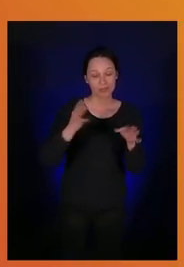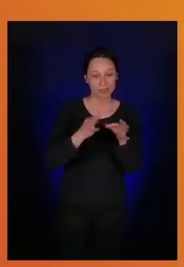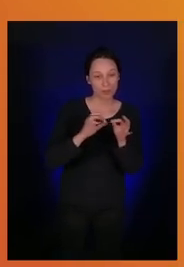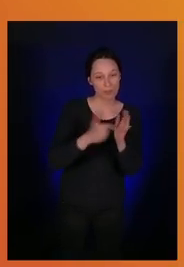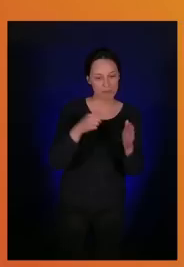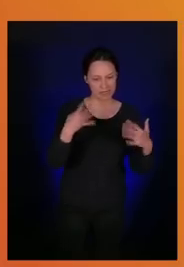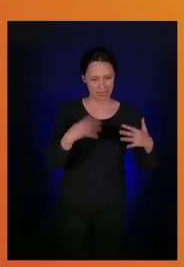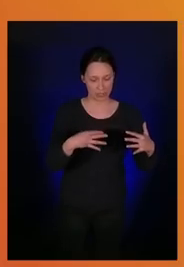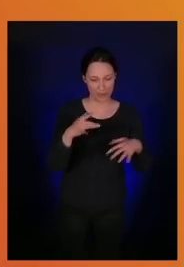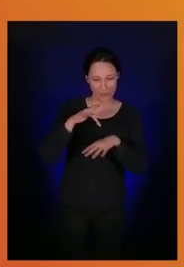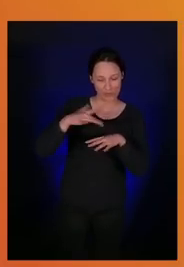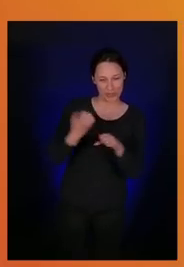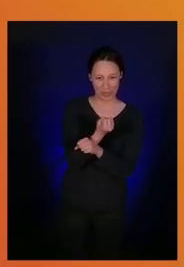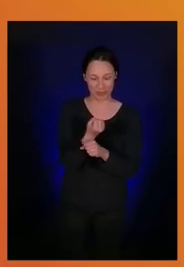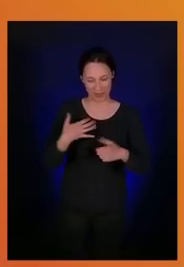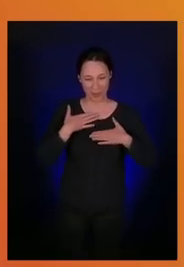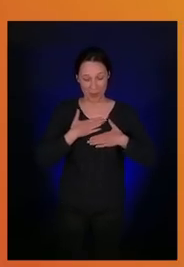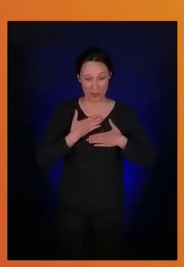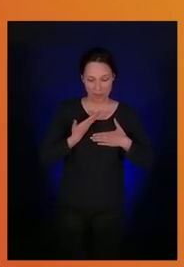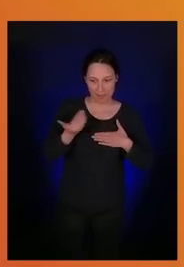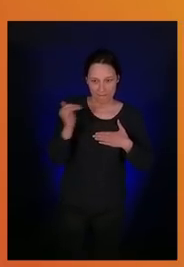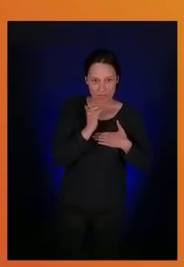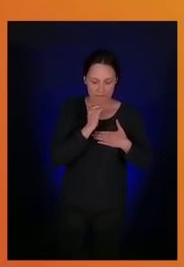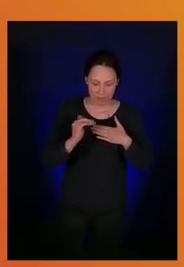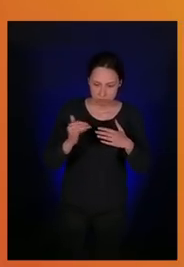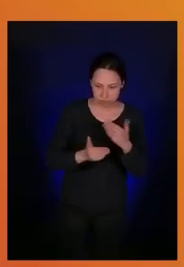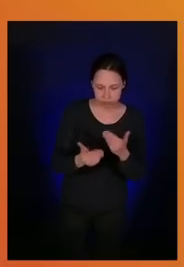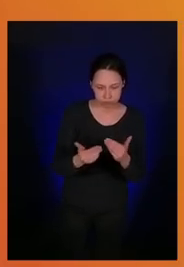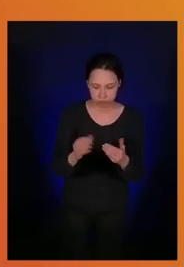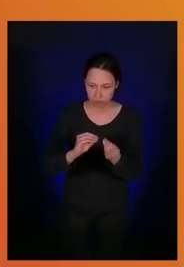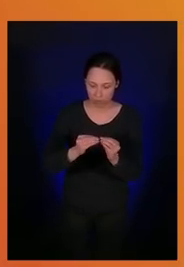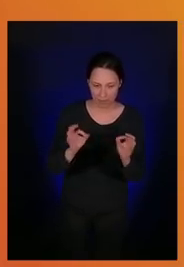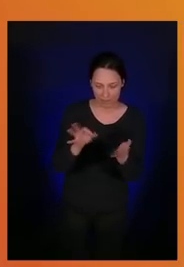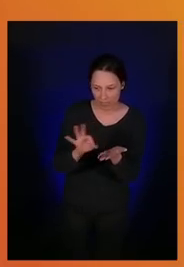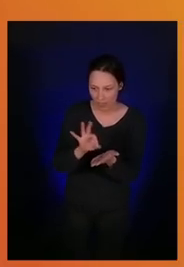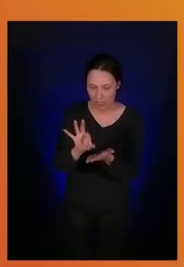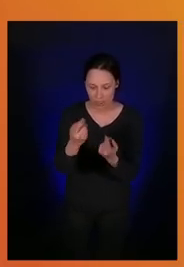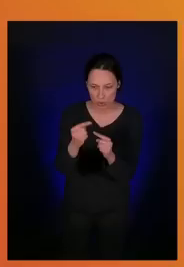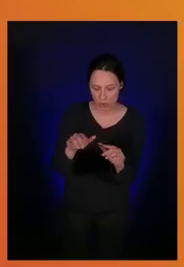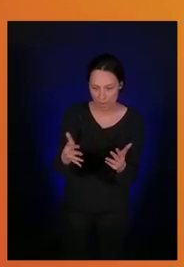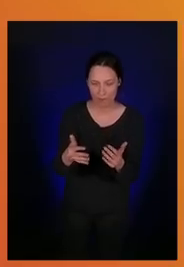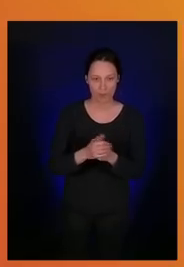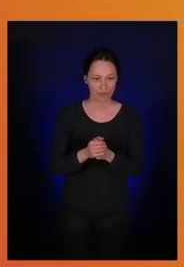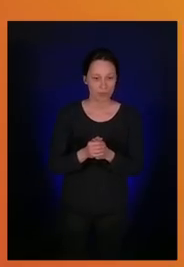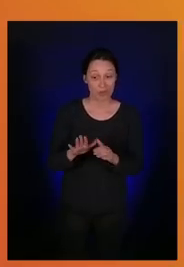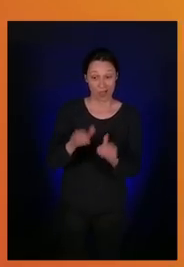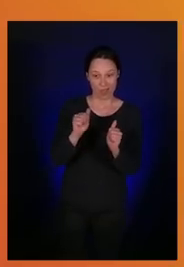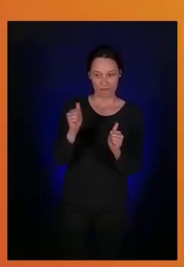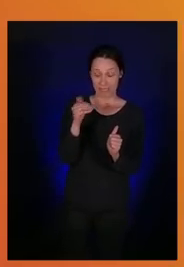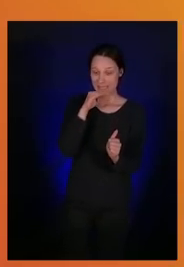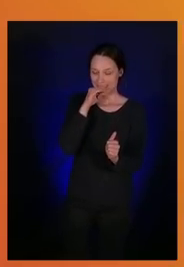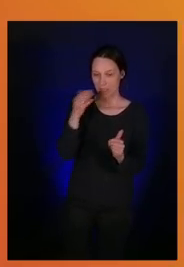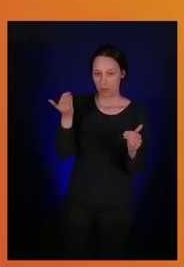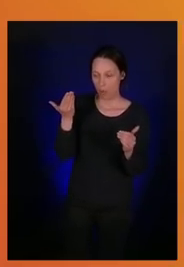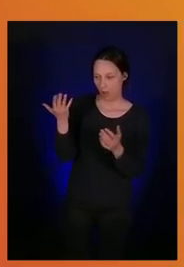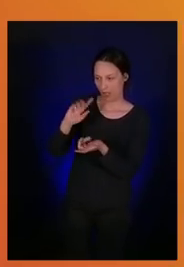enthousiasmants, mais très vite, pointent des questions liées à la stratégie de lutte. Nous avons empêché de justesse une réforme rétrograde, mais en l'absence